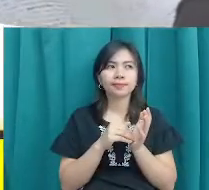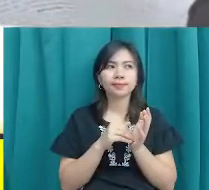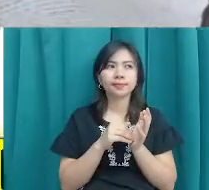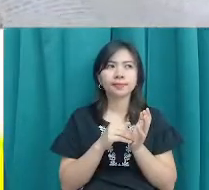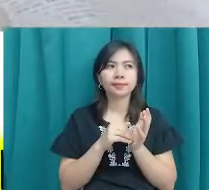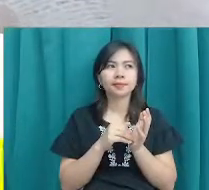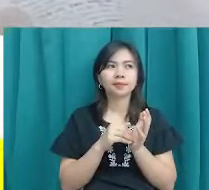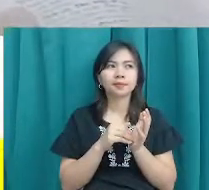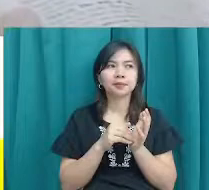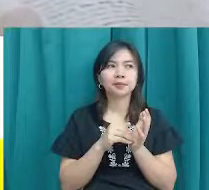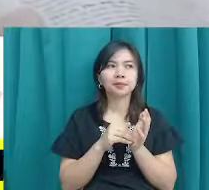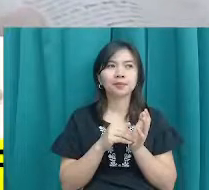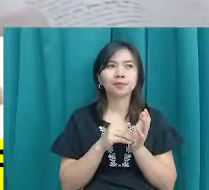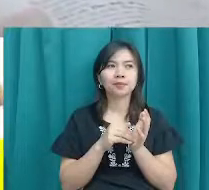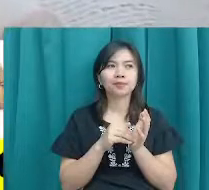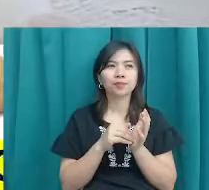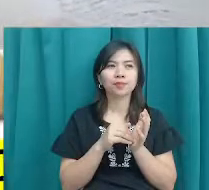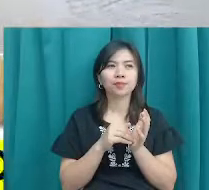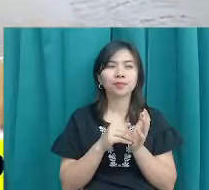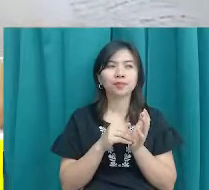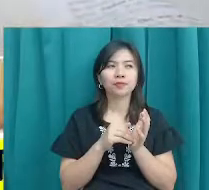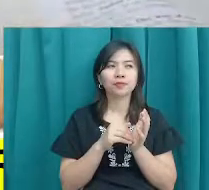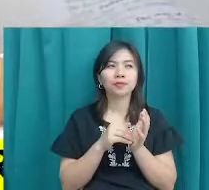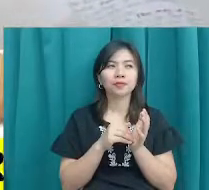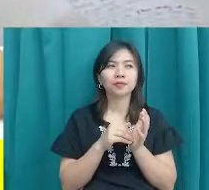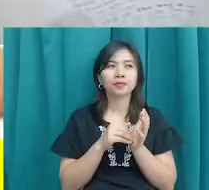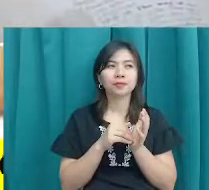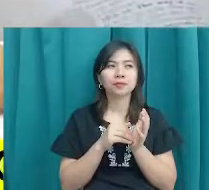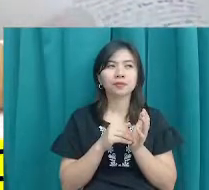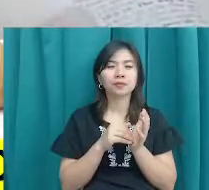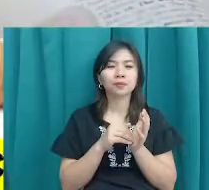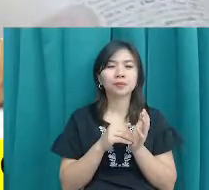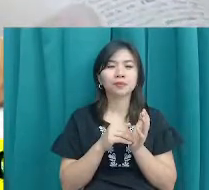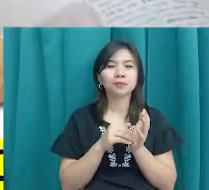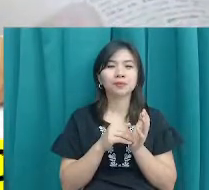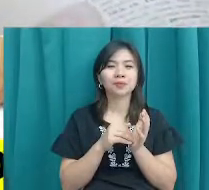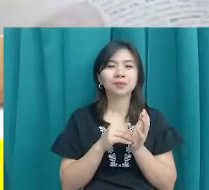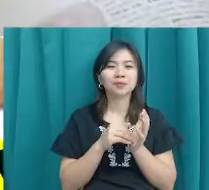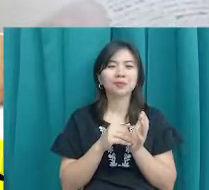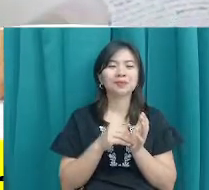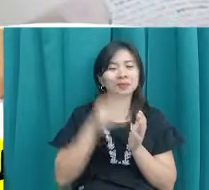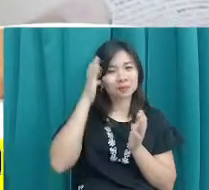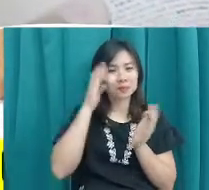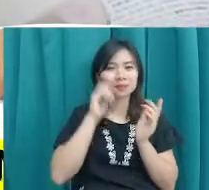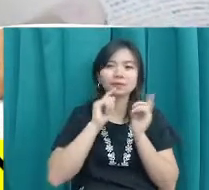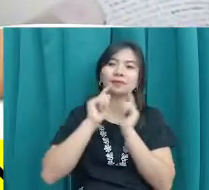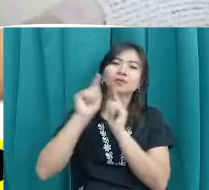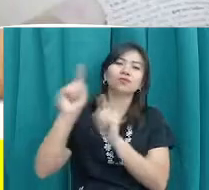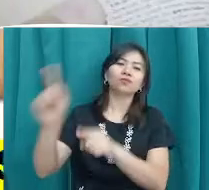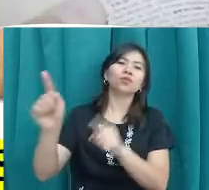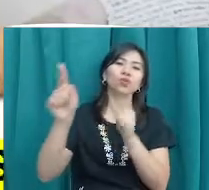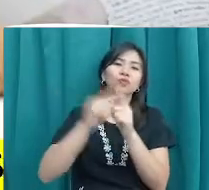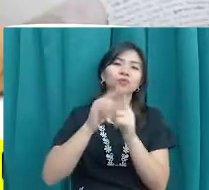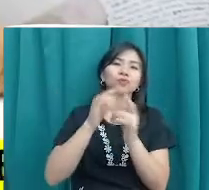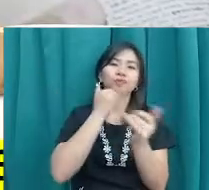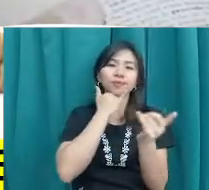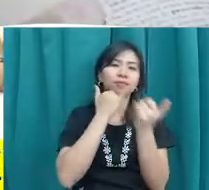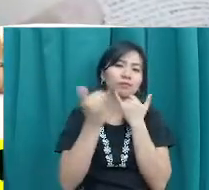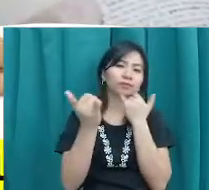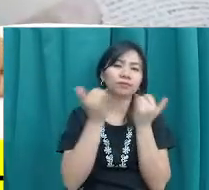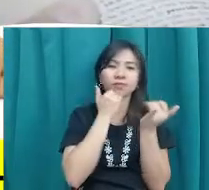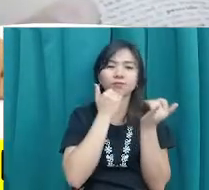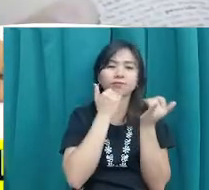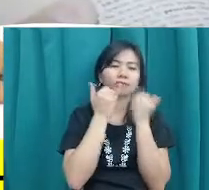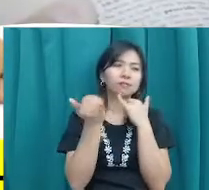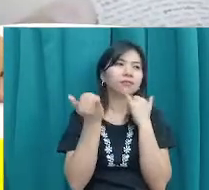Lumapit ang camera. Lumapit. Alright? Lumapit siya sa mga maling tao. Palanding na ako. Eto